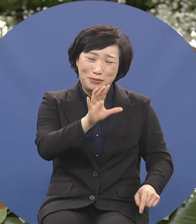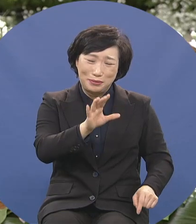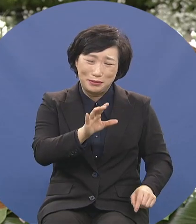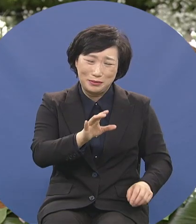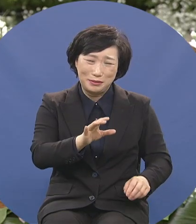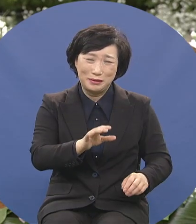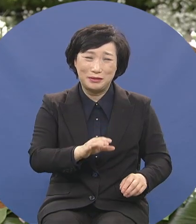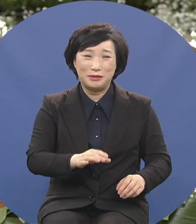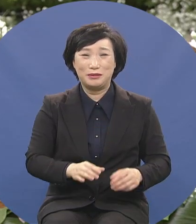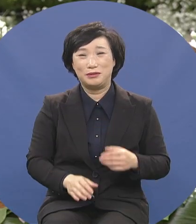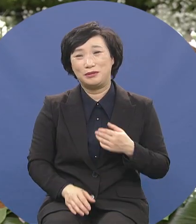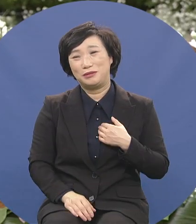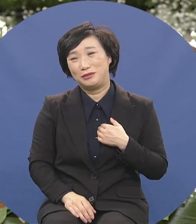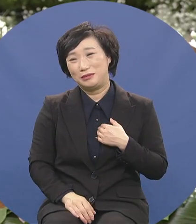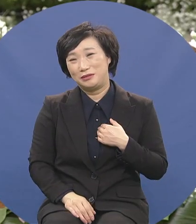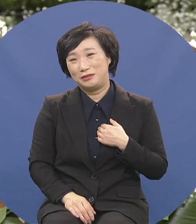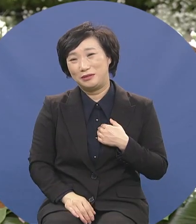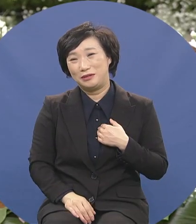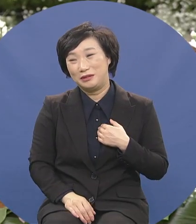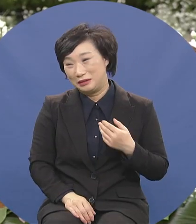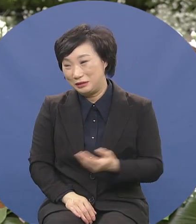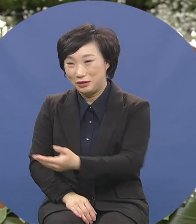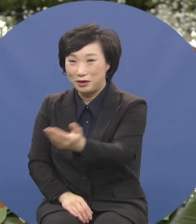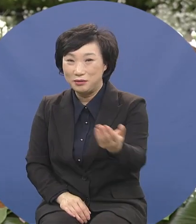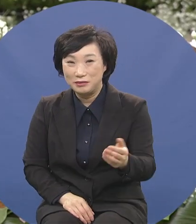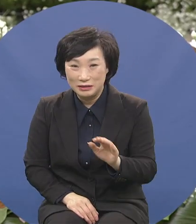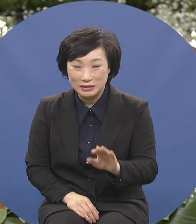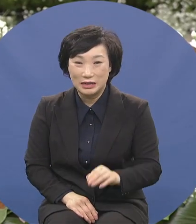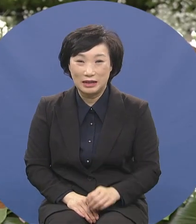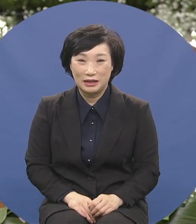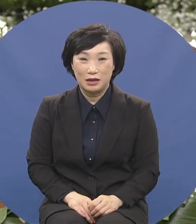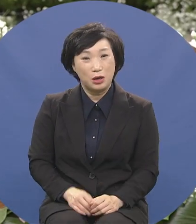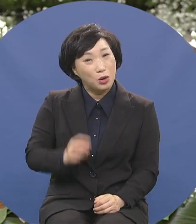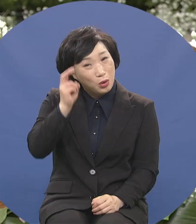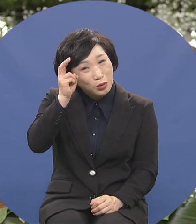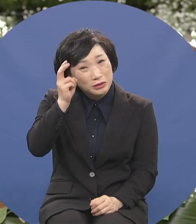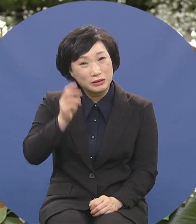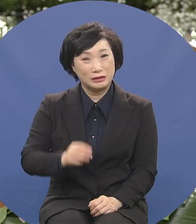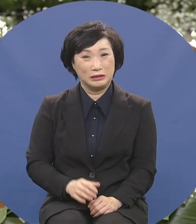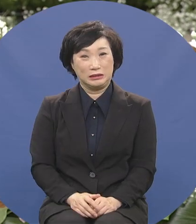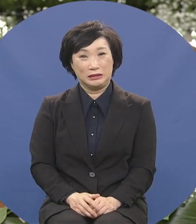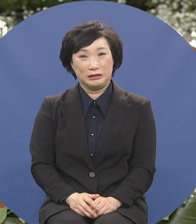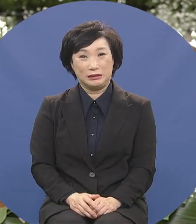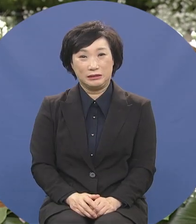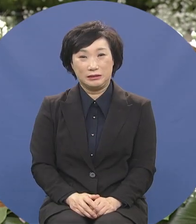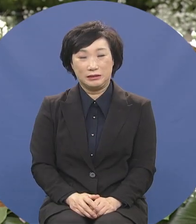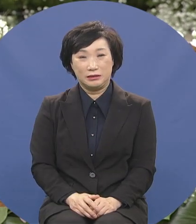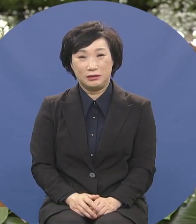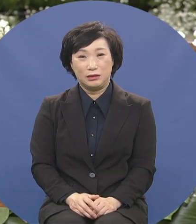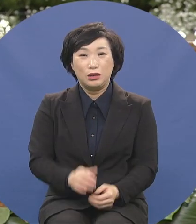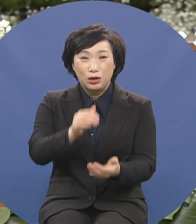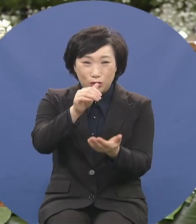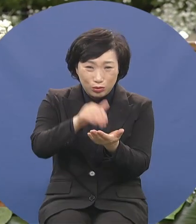없는 중에, 여러분 혹시라도